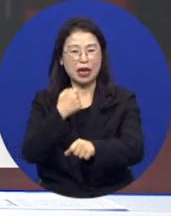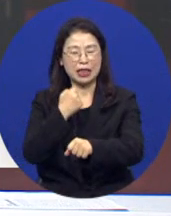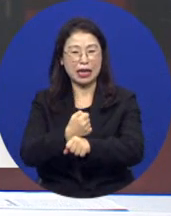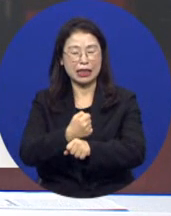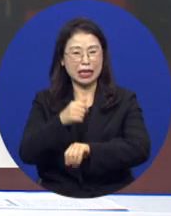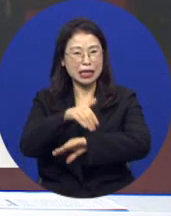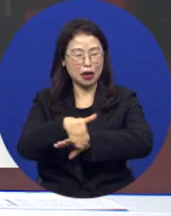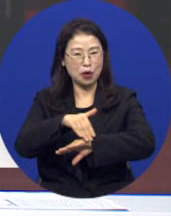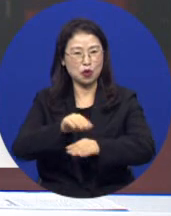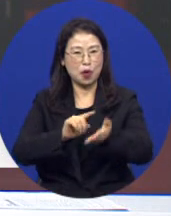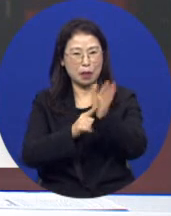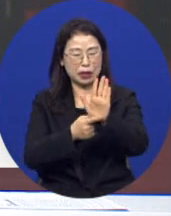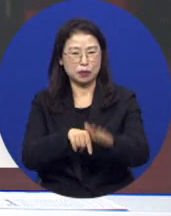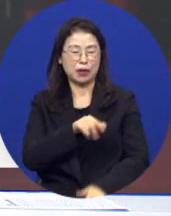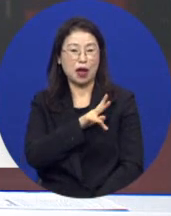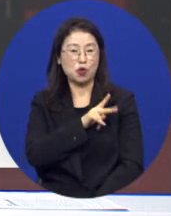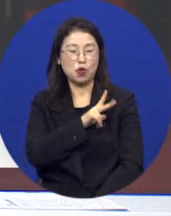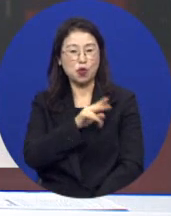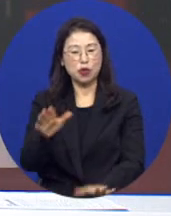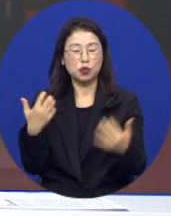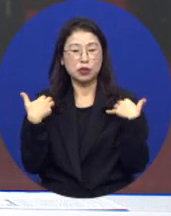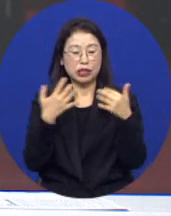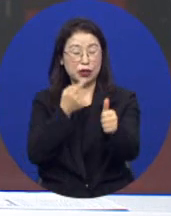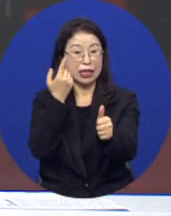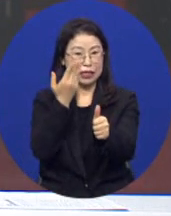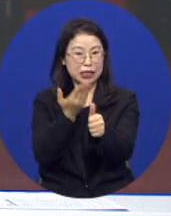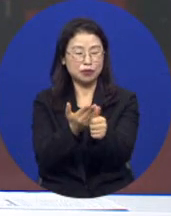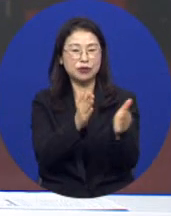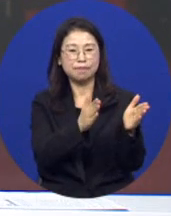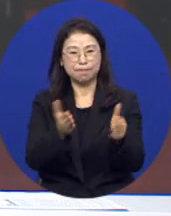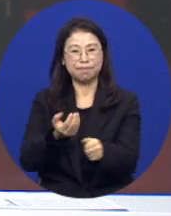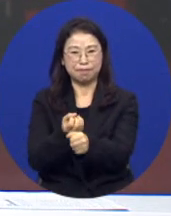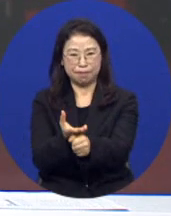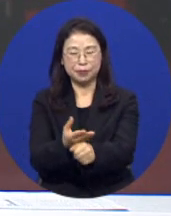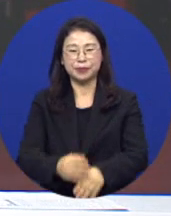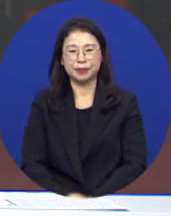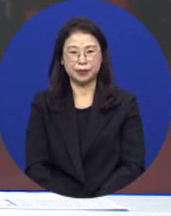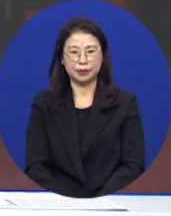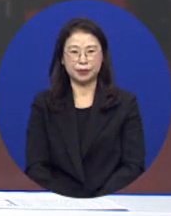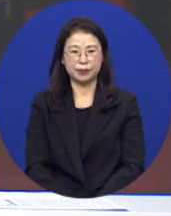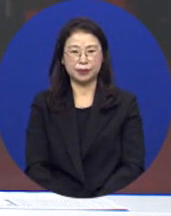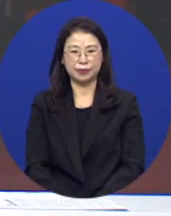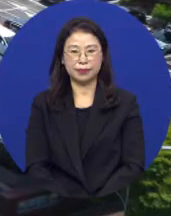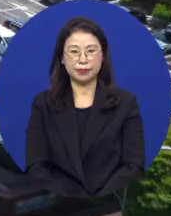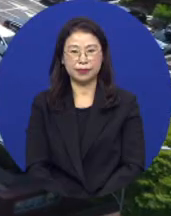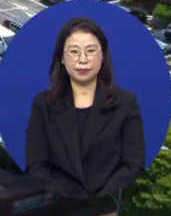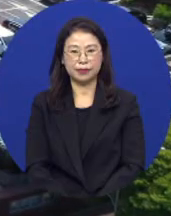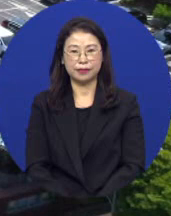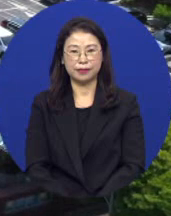밝혔습니다. 제주도의회 도정질문을 조인호 기자가 정리했습니다.